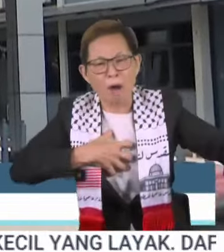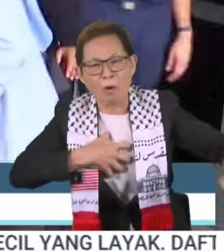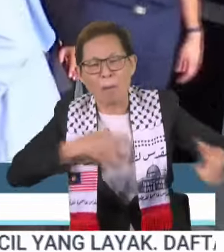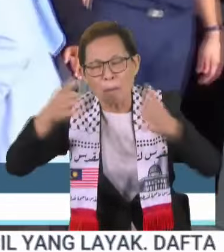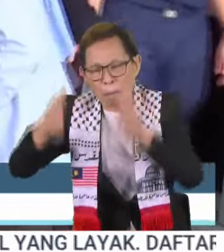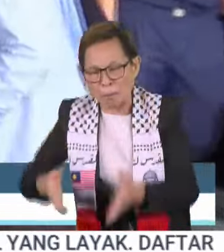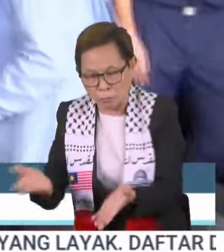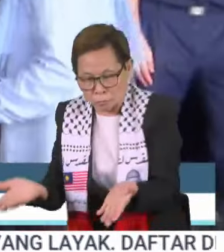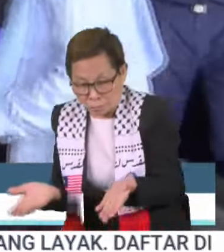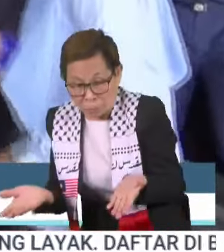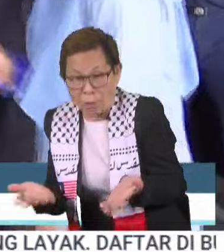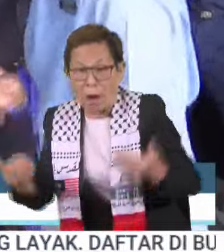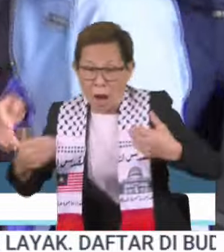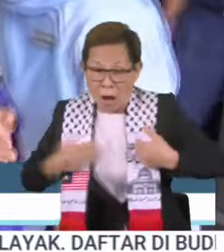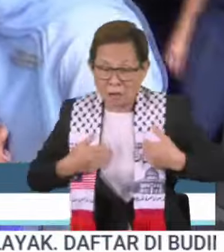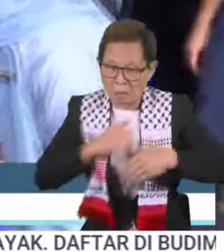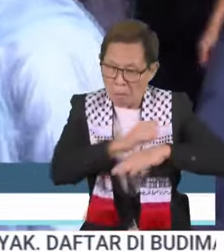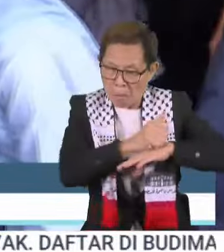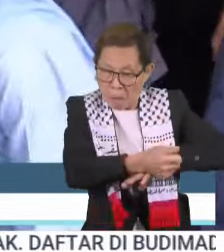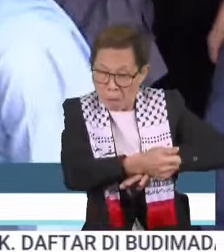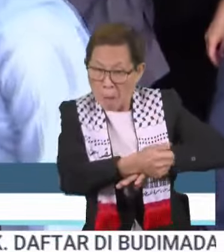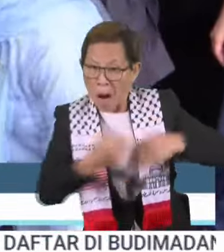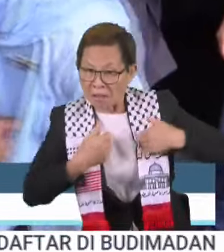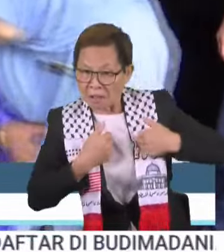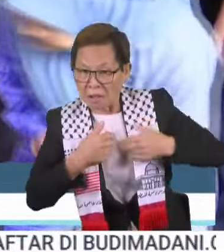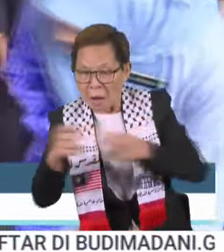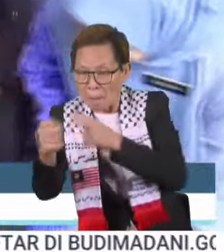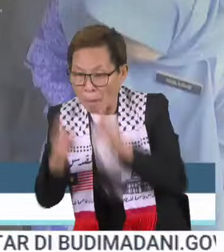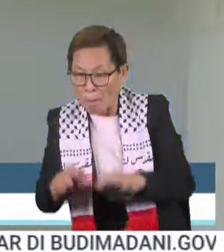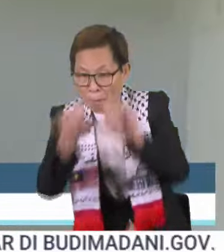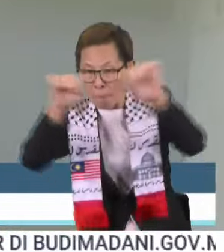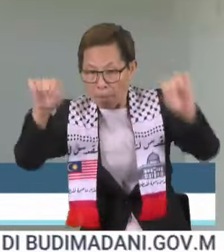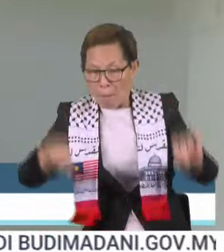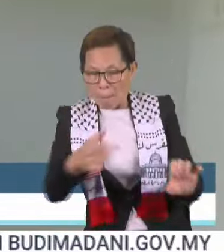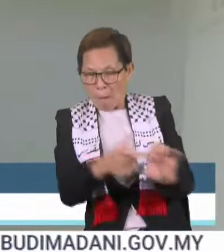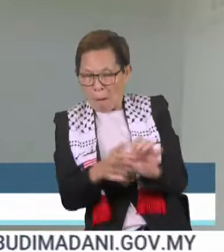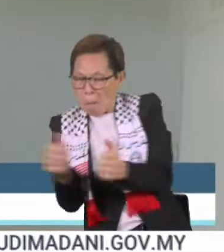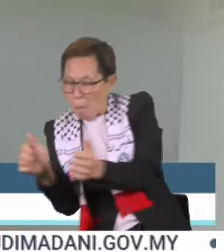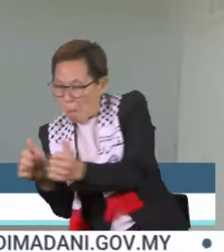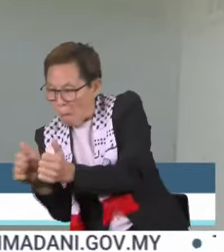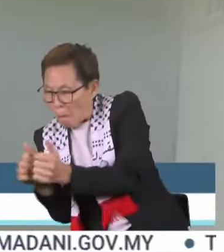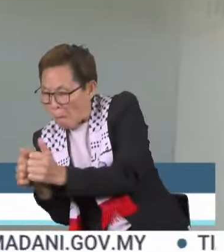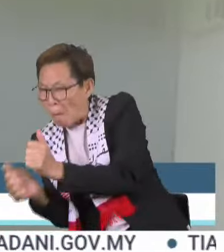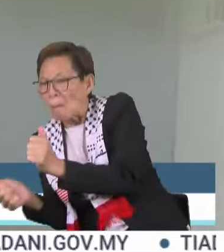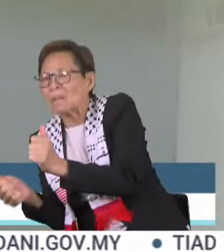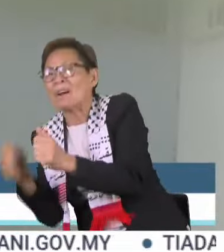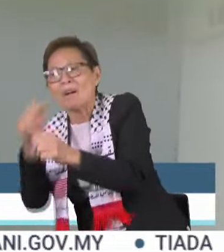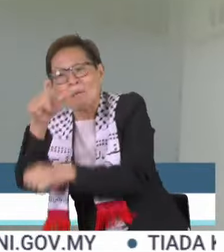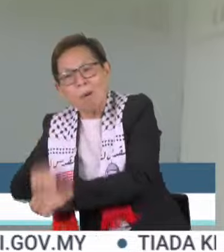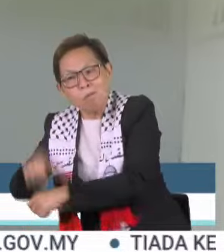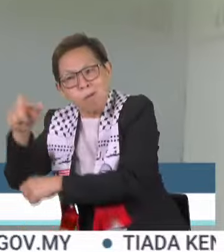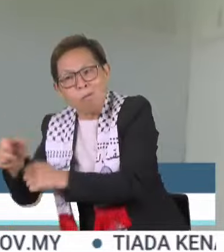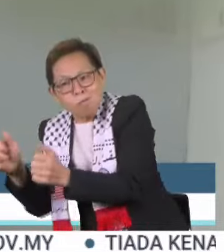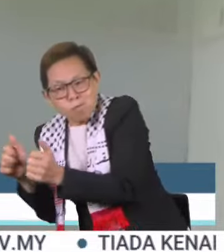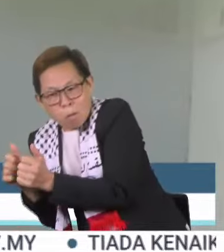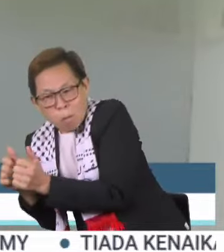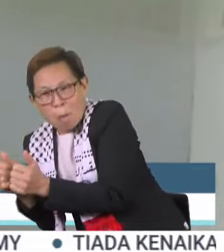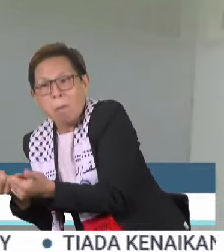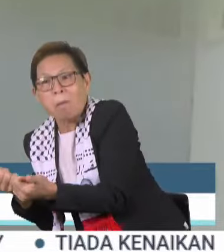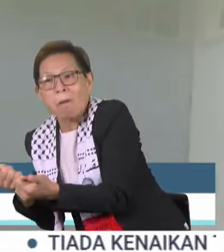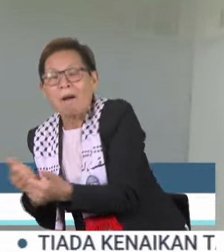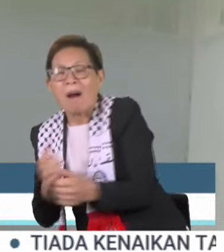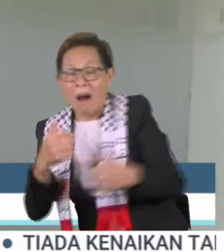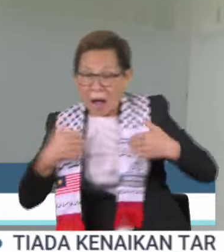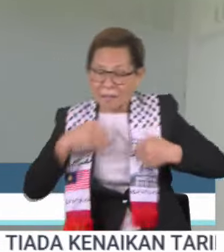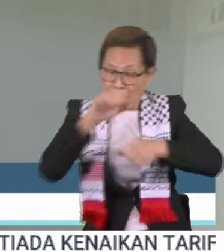tempatan. Terdapat dakwaan ada pengusaha stesen minyak bersekongkol dengan penyelundup. Ada juga